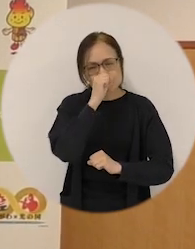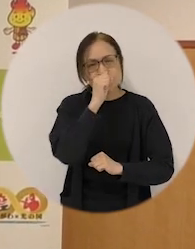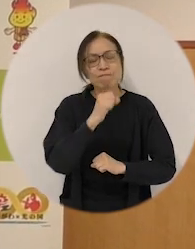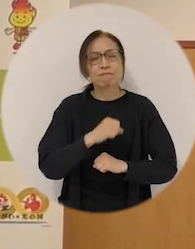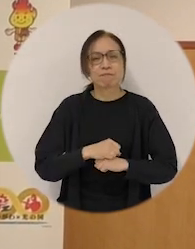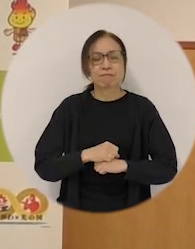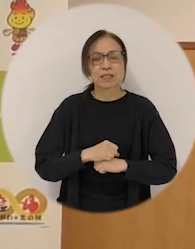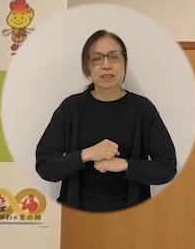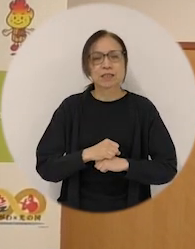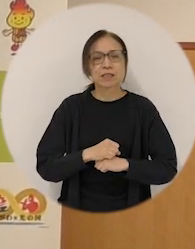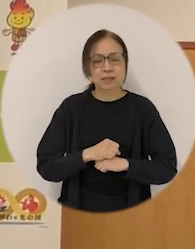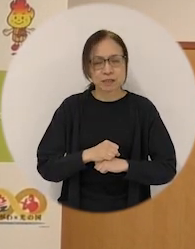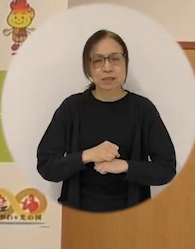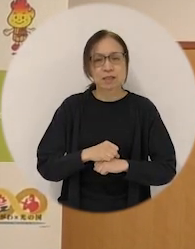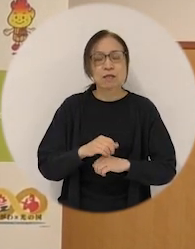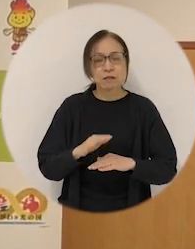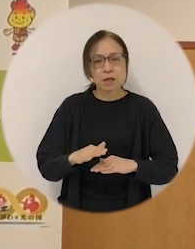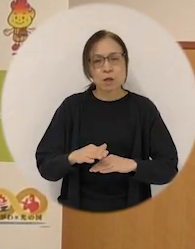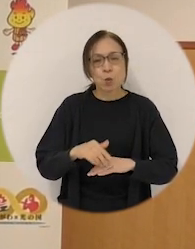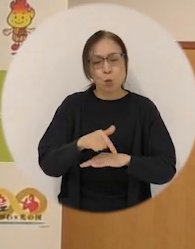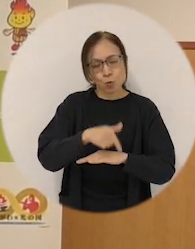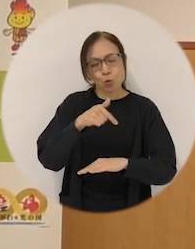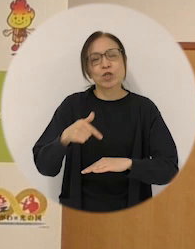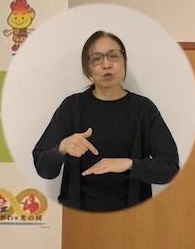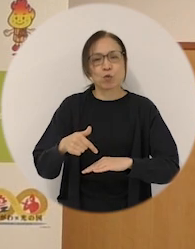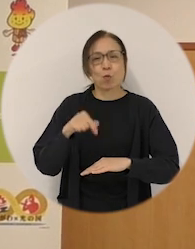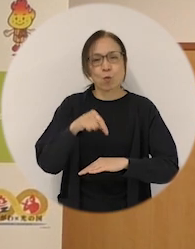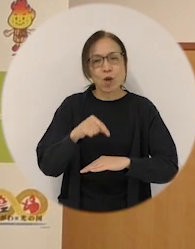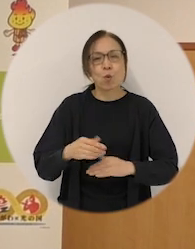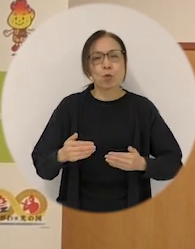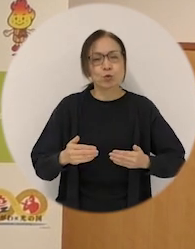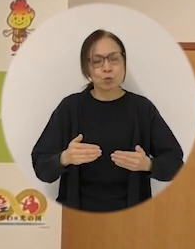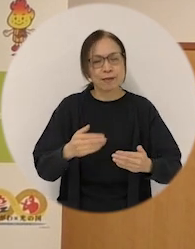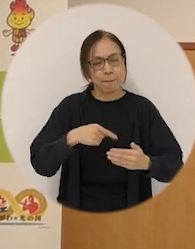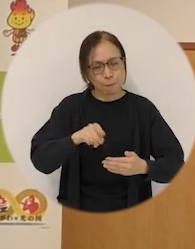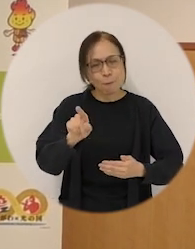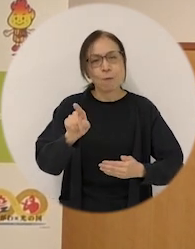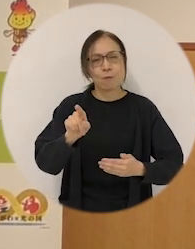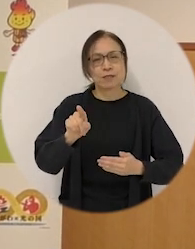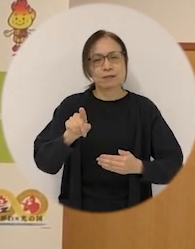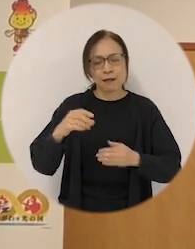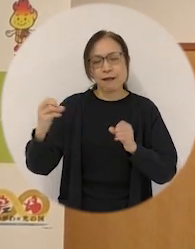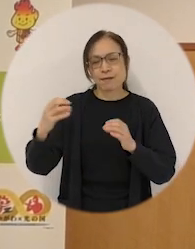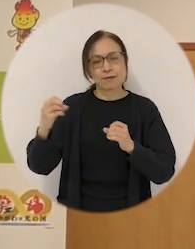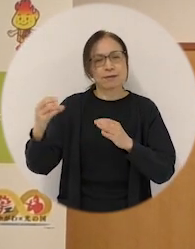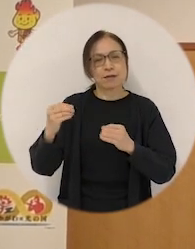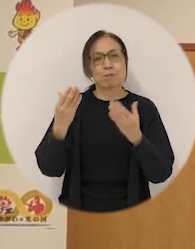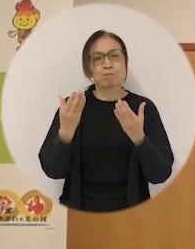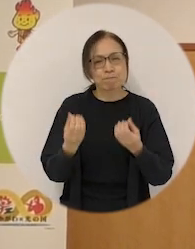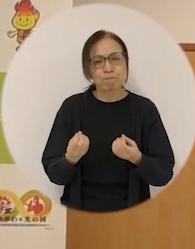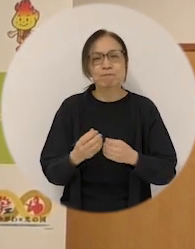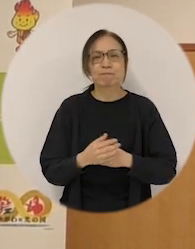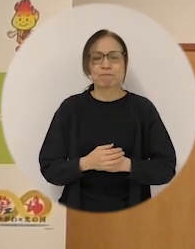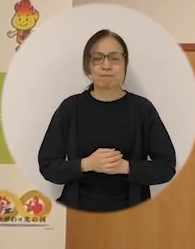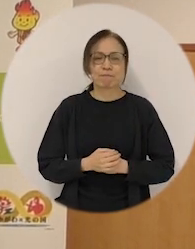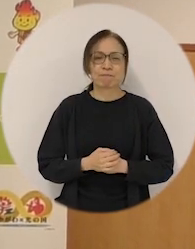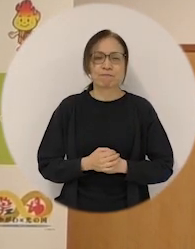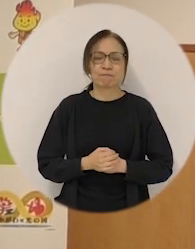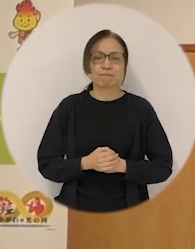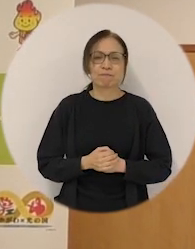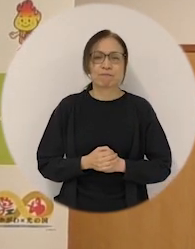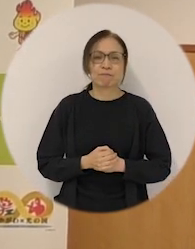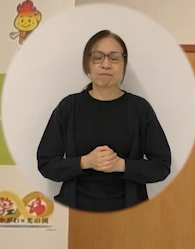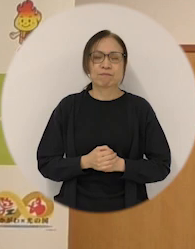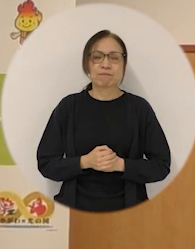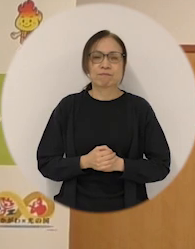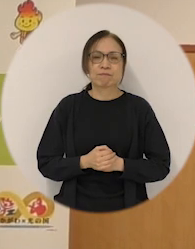プロジェクトを進めていこうということで話し合われたところであります。